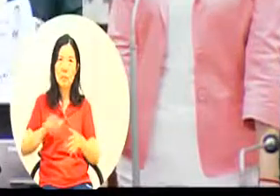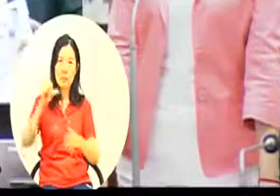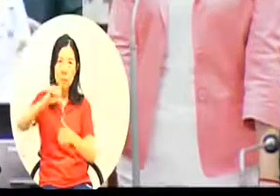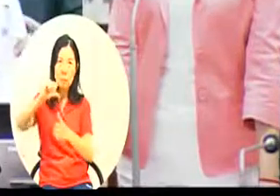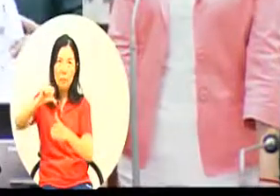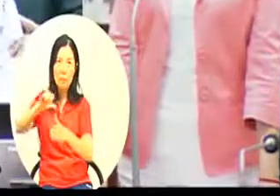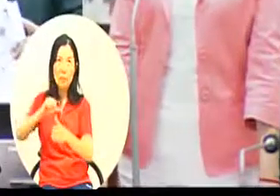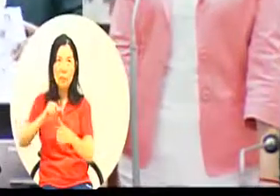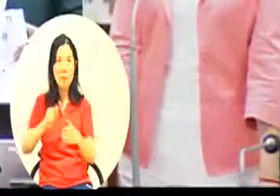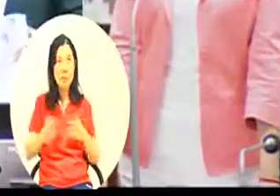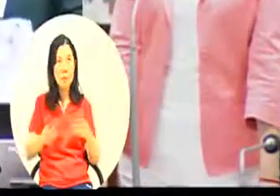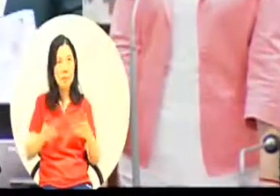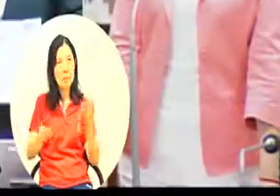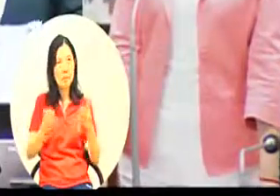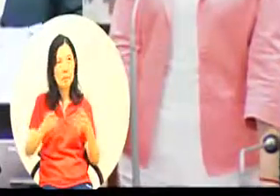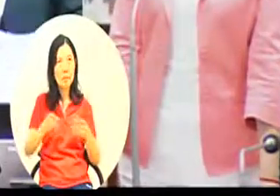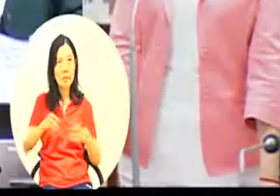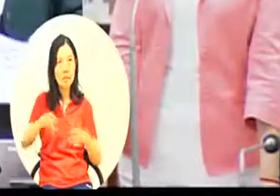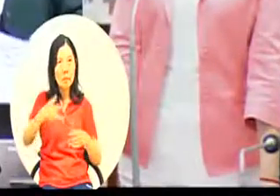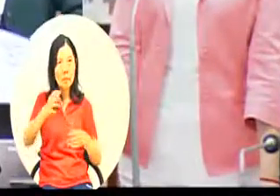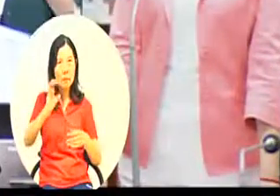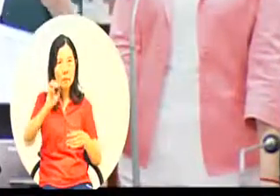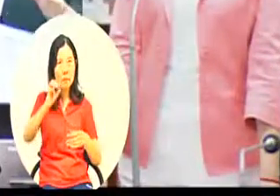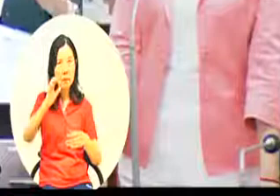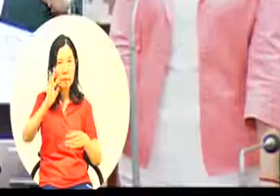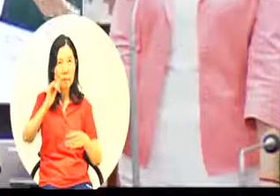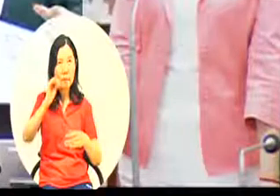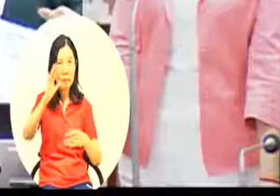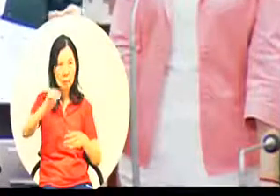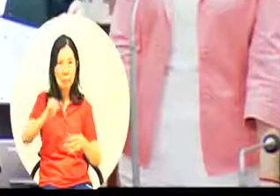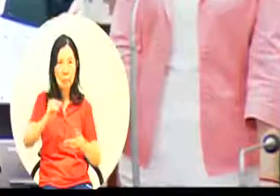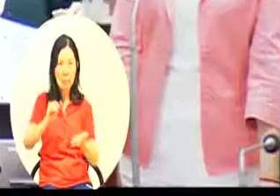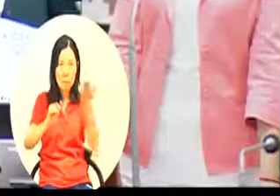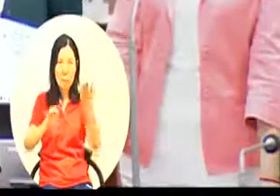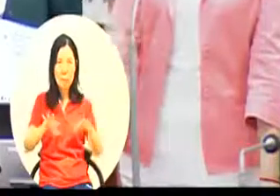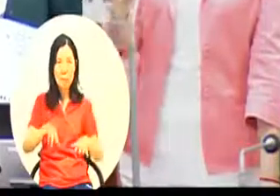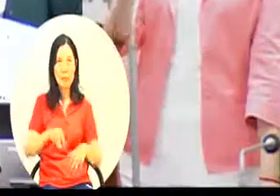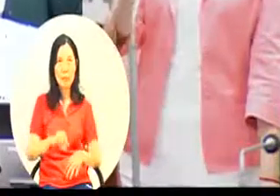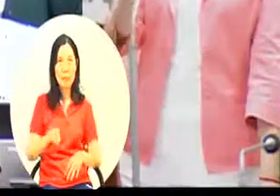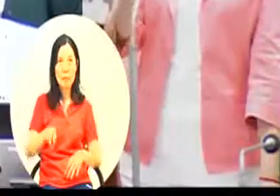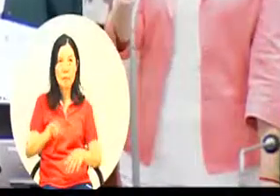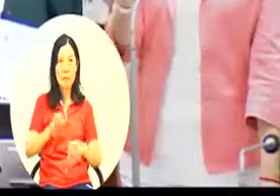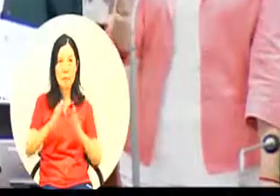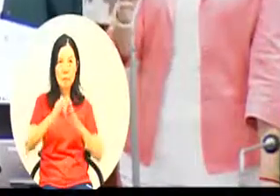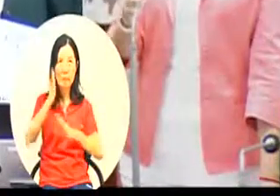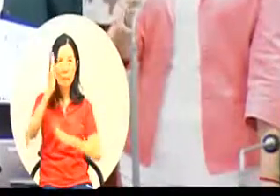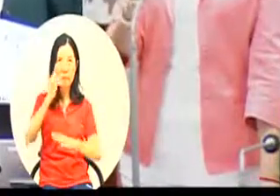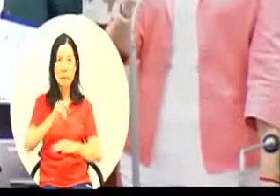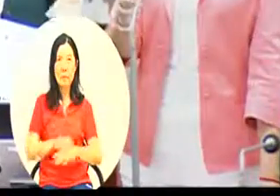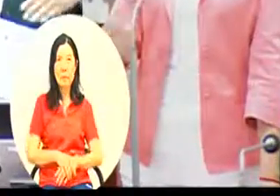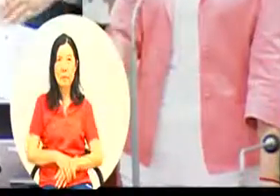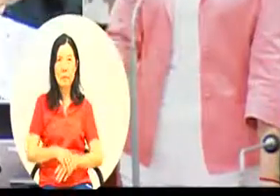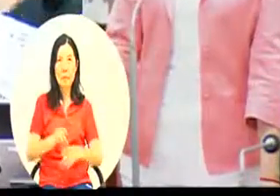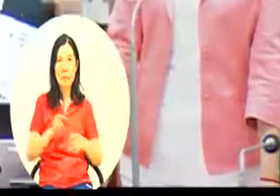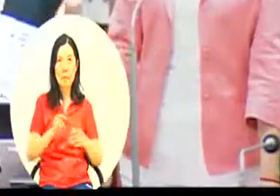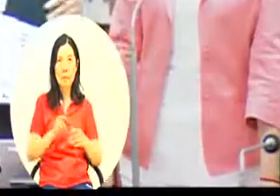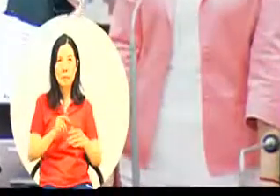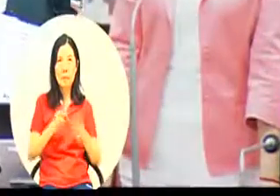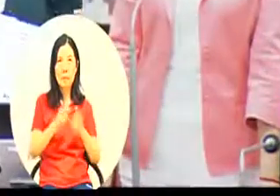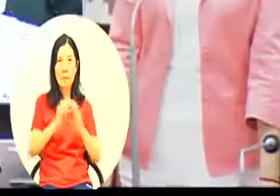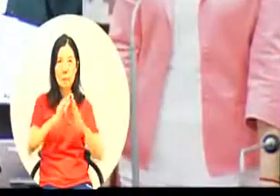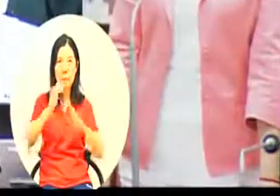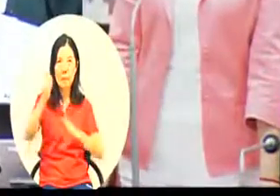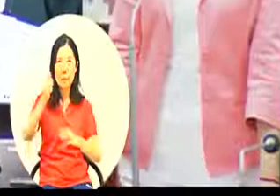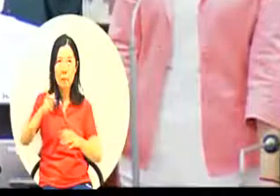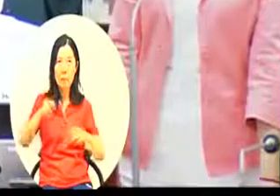大概都到790几万以上，但是我会觉得这个部分市政府，我希望徐副市长能够召